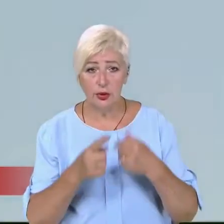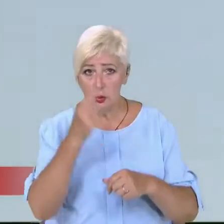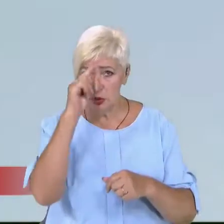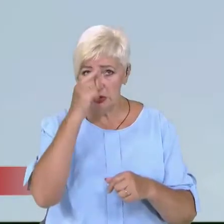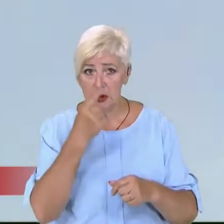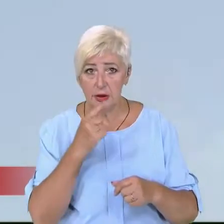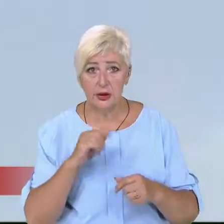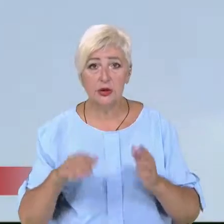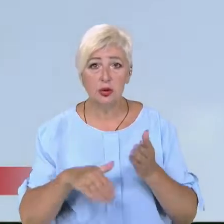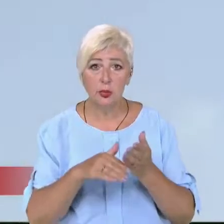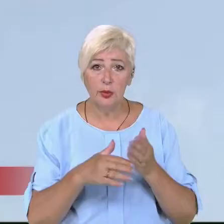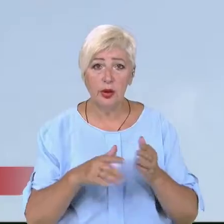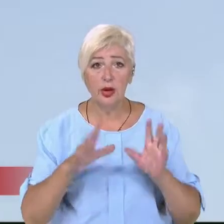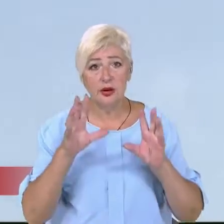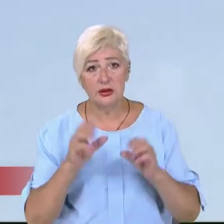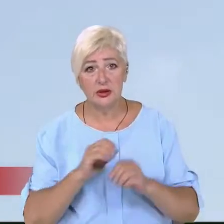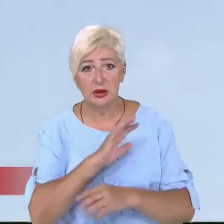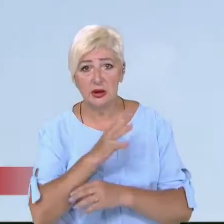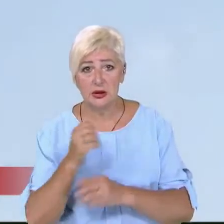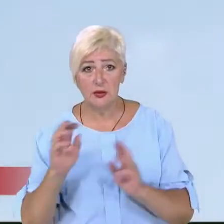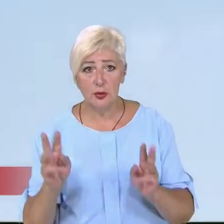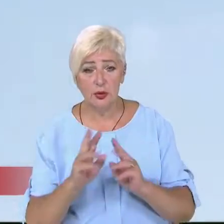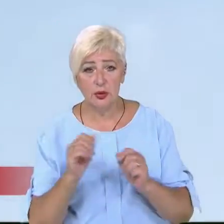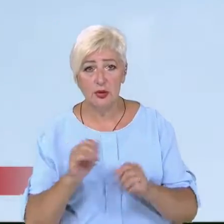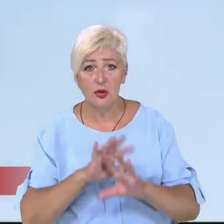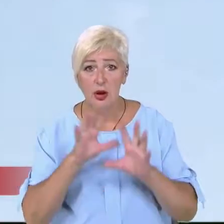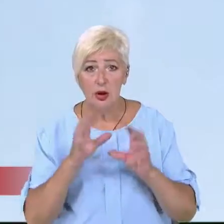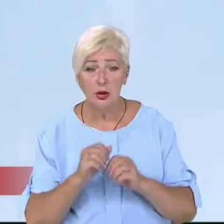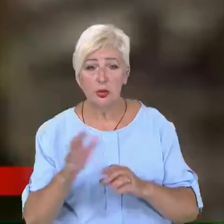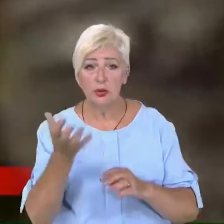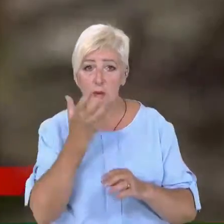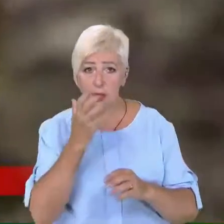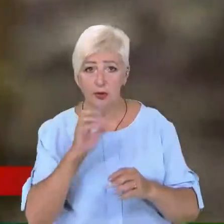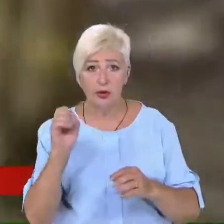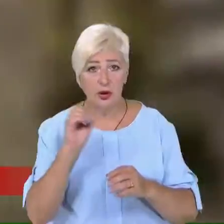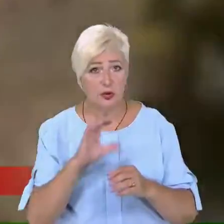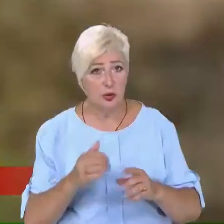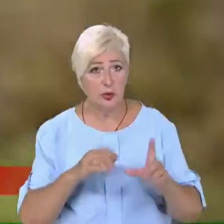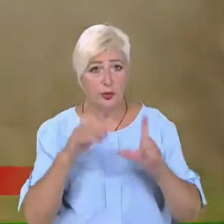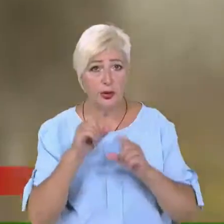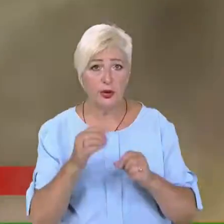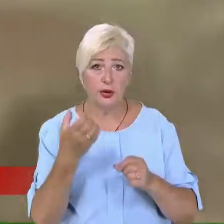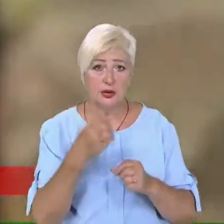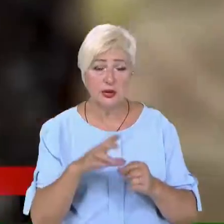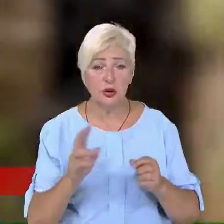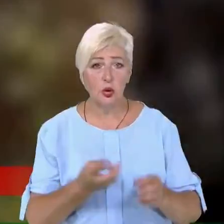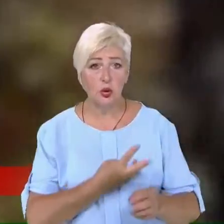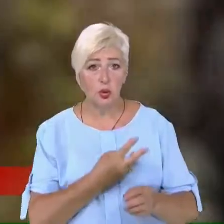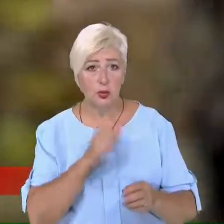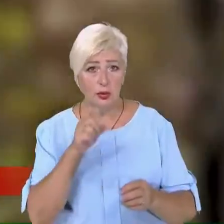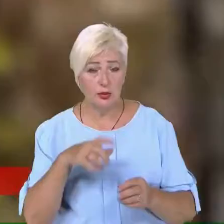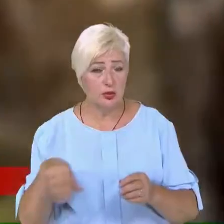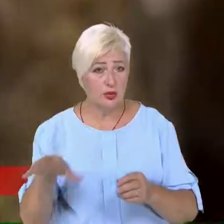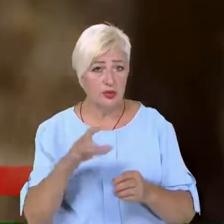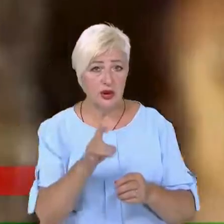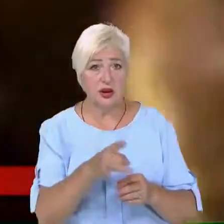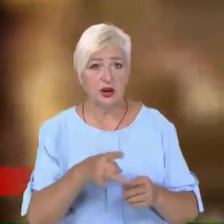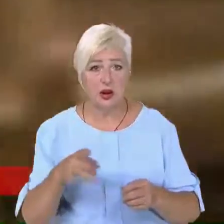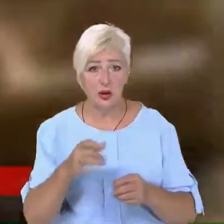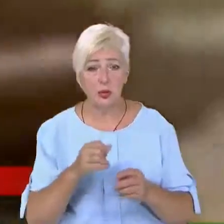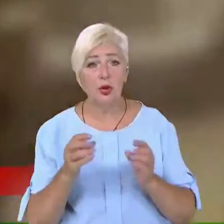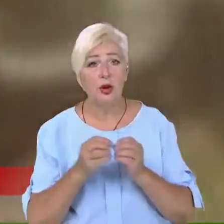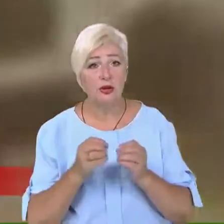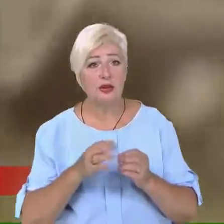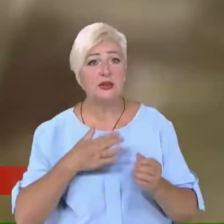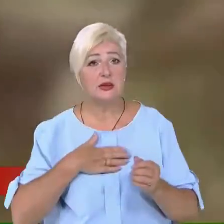гасити лісові пожежі. Загалом на південь Європи поїхало 100 добровольців із усіх регіонів України, 10 з нашої